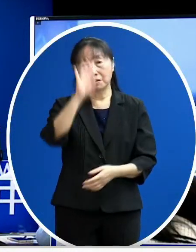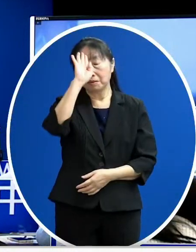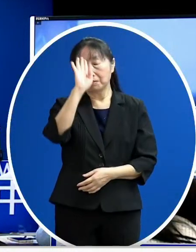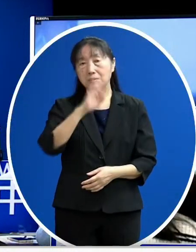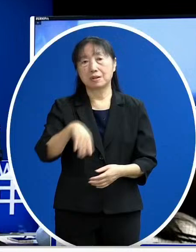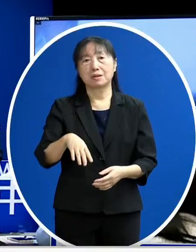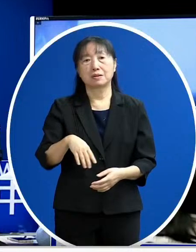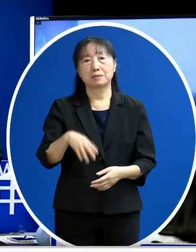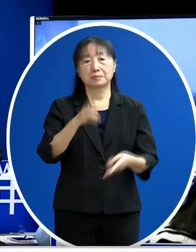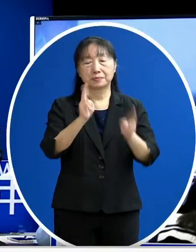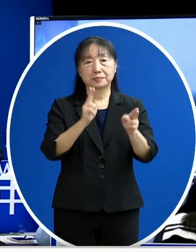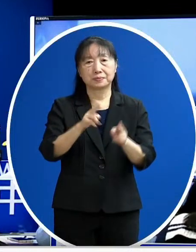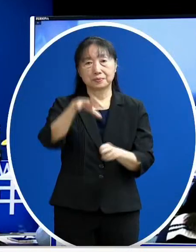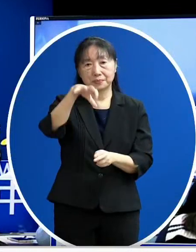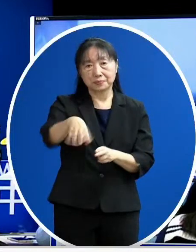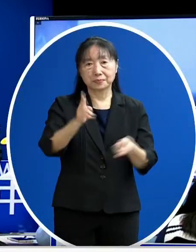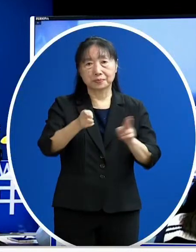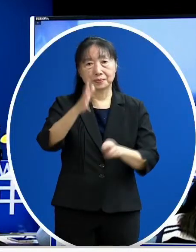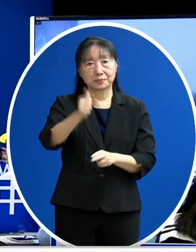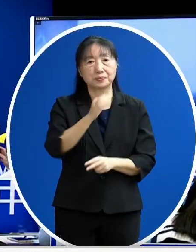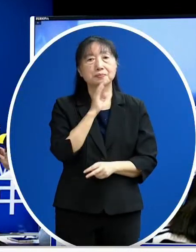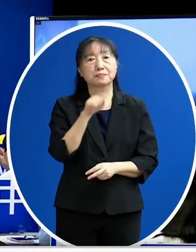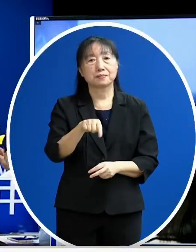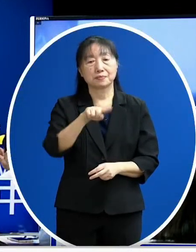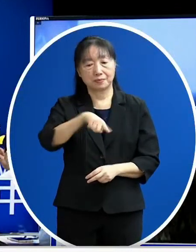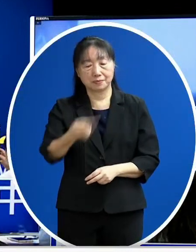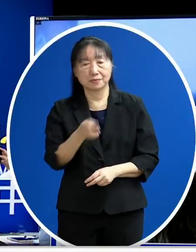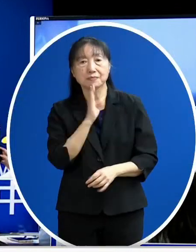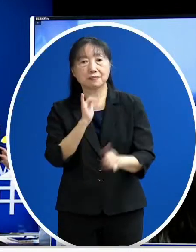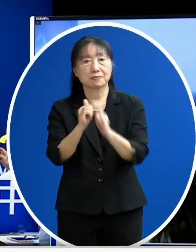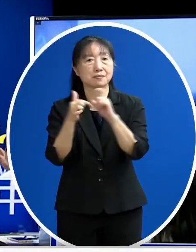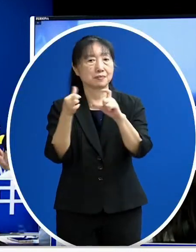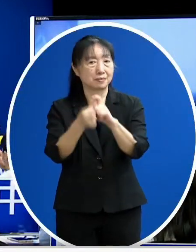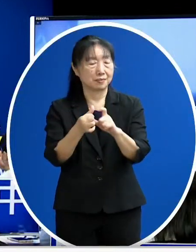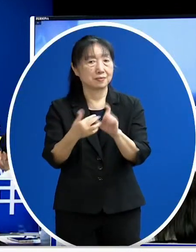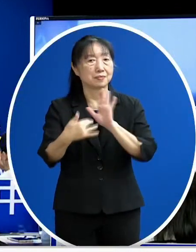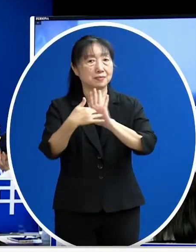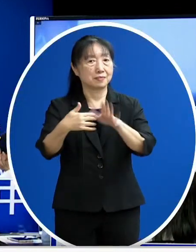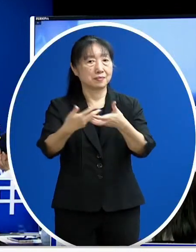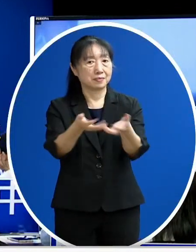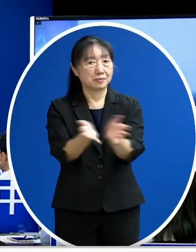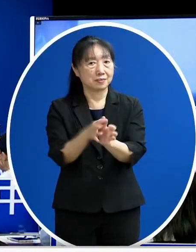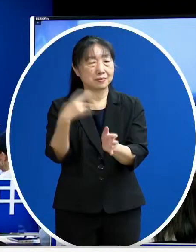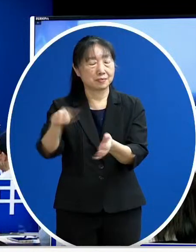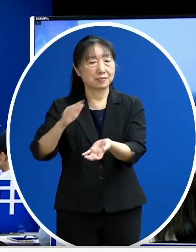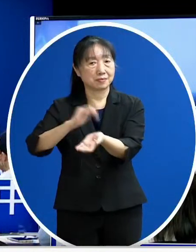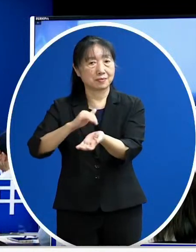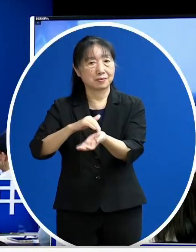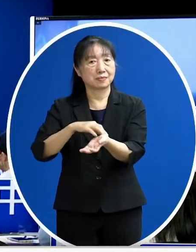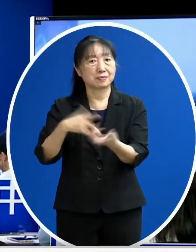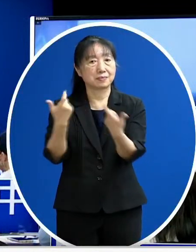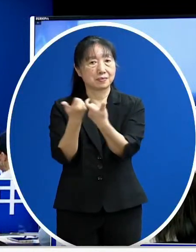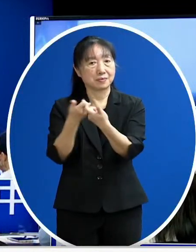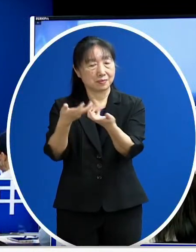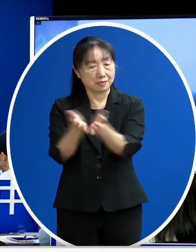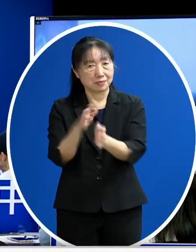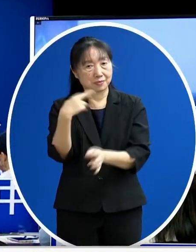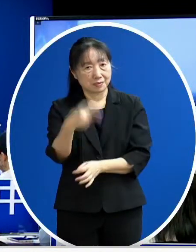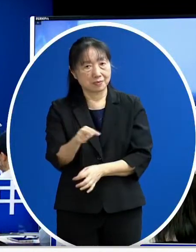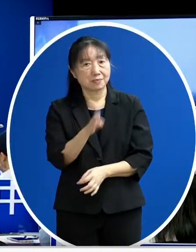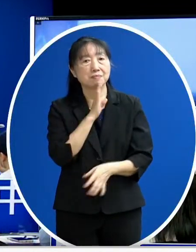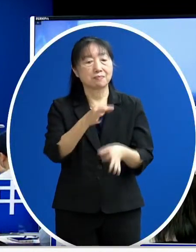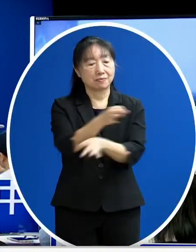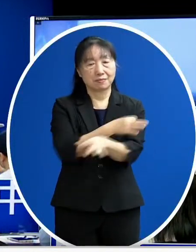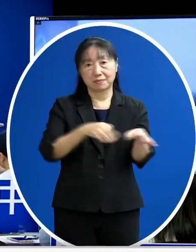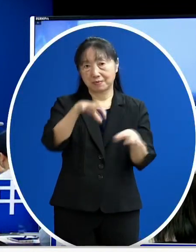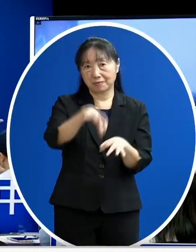官。那另外还出席的还有我们社区防治组的庄仁祥副组长，医疗应变组的罗玉清副组长，以及经